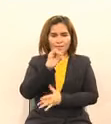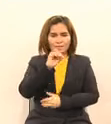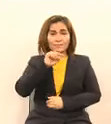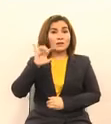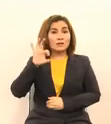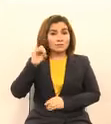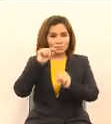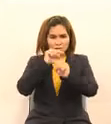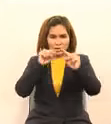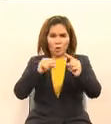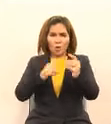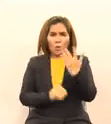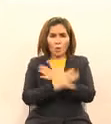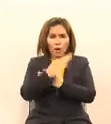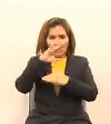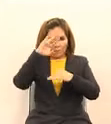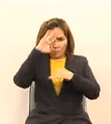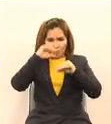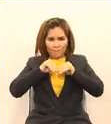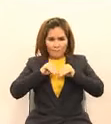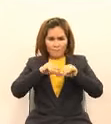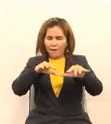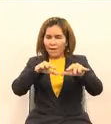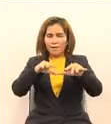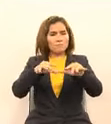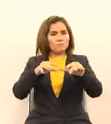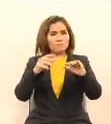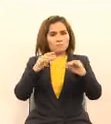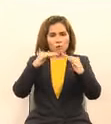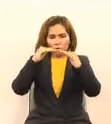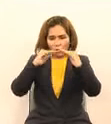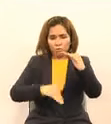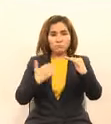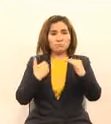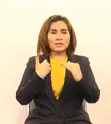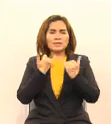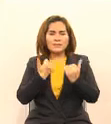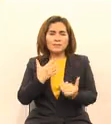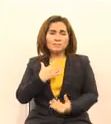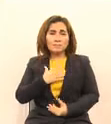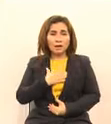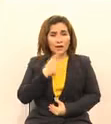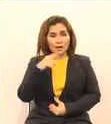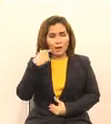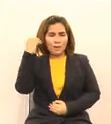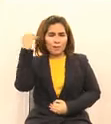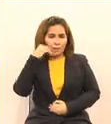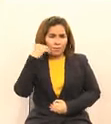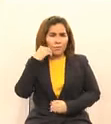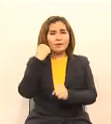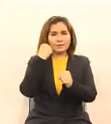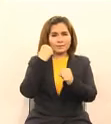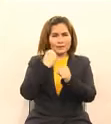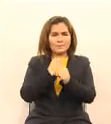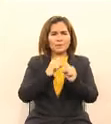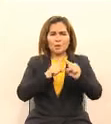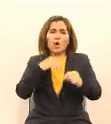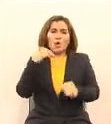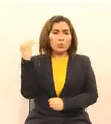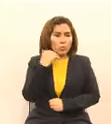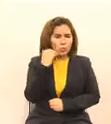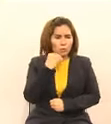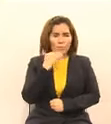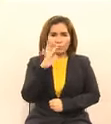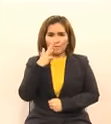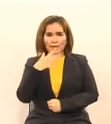สที่ติดเชื้อในวงกว้างก็จะลดลงอย่างมากครับเพราะฉะนั้นตรงนี้เราอยากให้คนที่ทำบ่อยๆนะครับแต่ยังไม่ทำเป็นประจำ